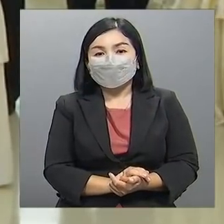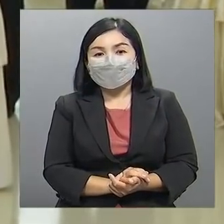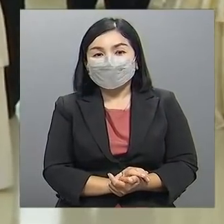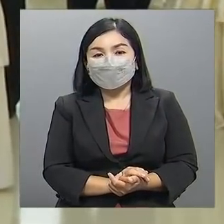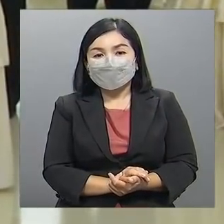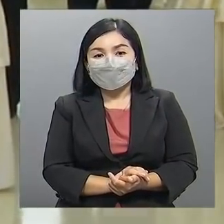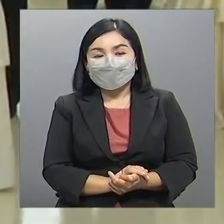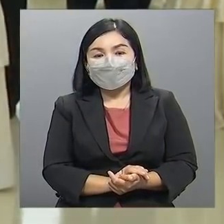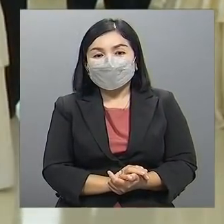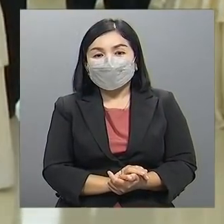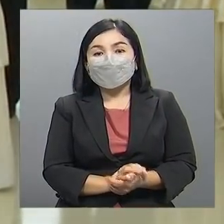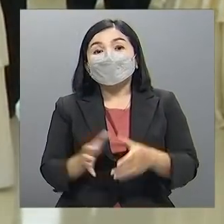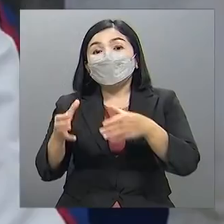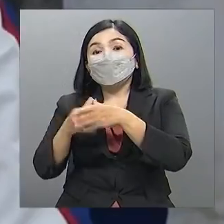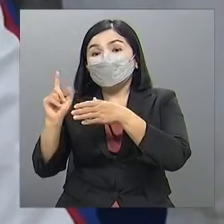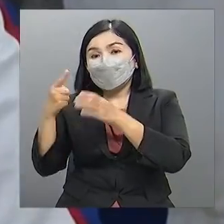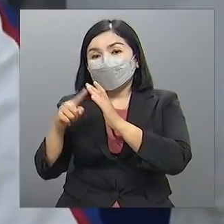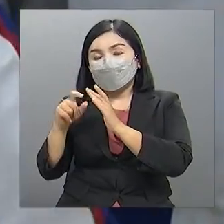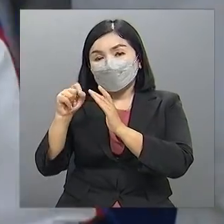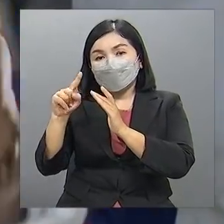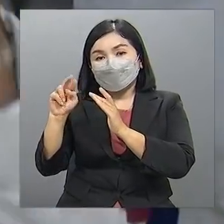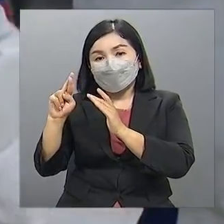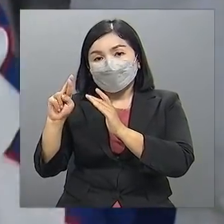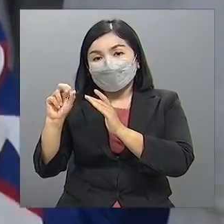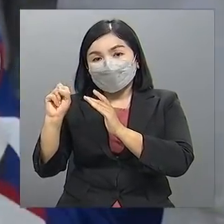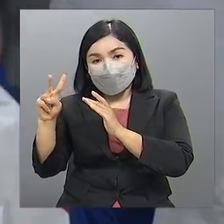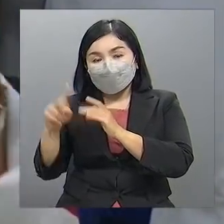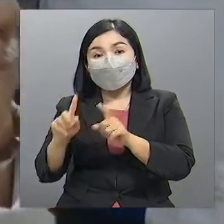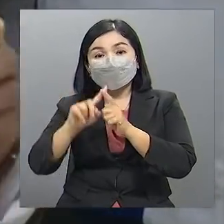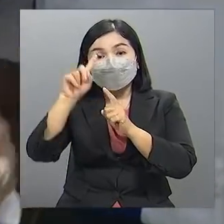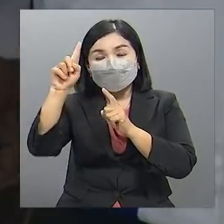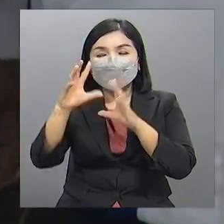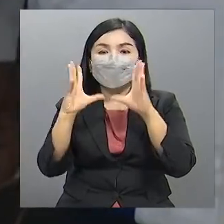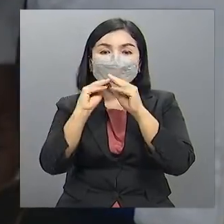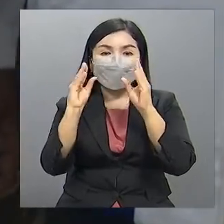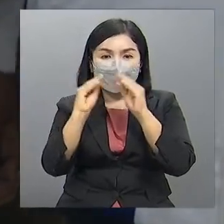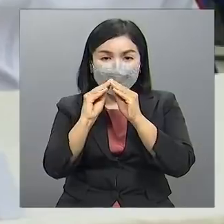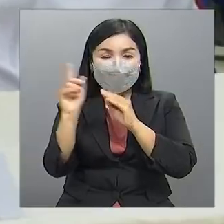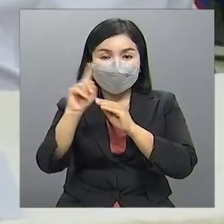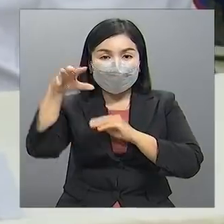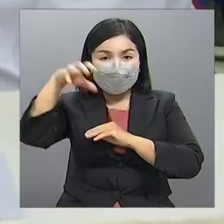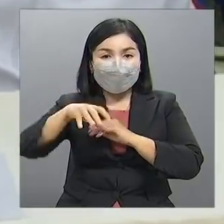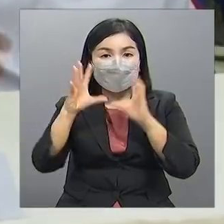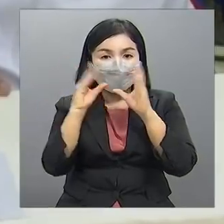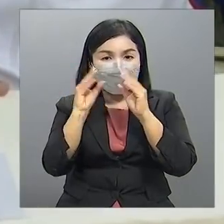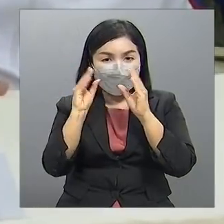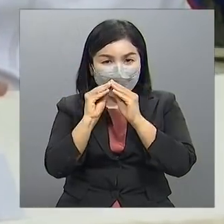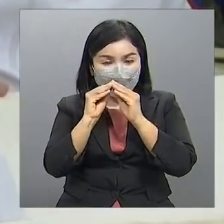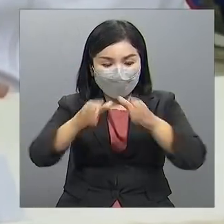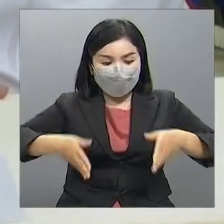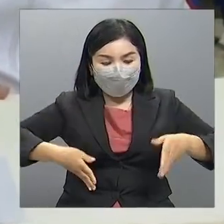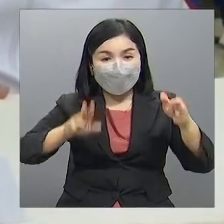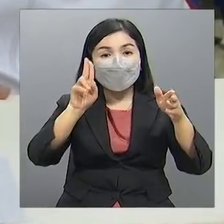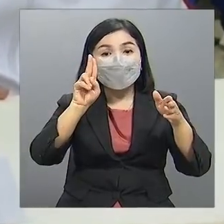พรรคเศรษฐกิจไทยนะคะจัดประชุมใหญ่วิสามันครั้งที่1ทับ2565ที่อาคารยูทาวเวอร์ย่านศรีนครินทร์ค่ะผู้เข้าร่วมประชุม